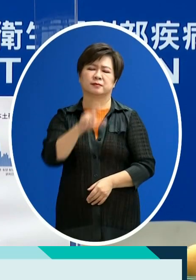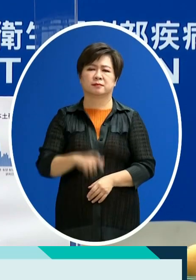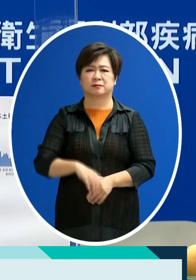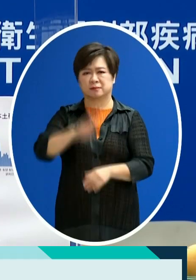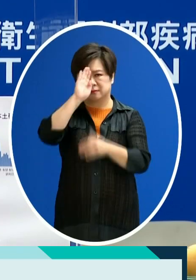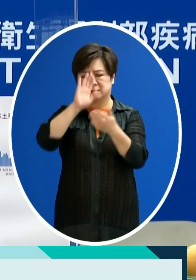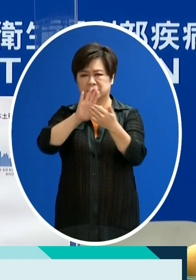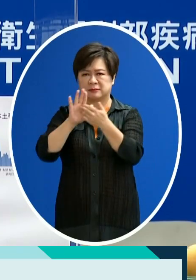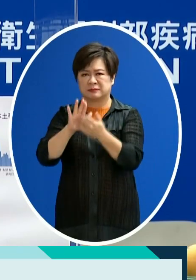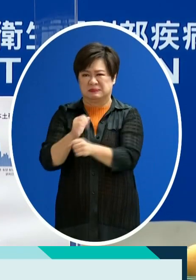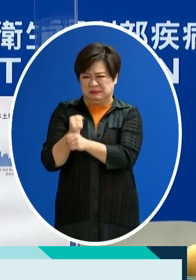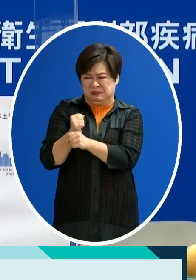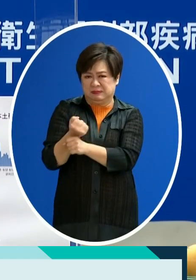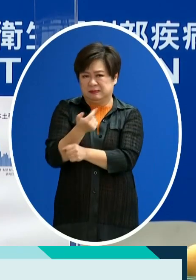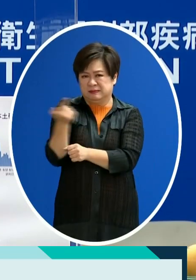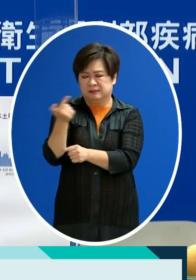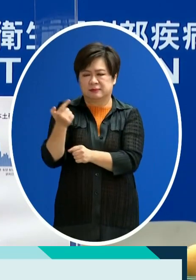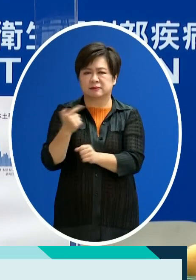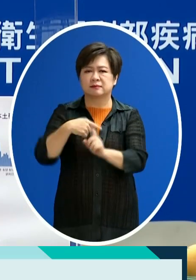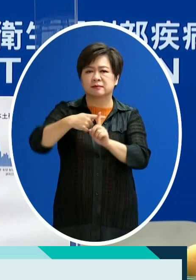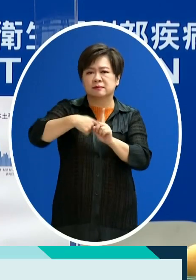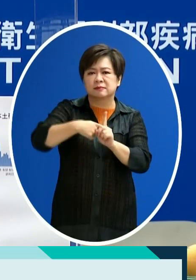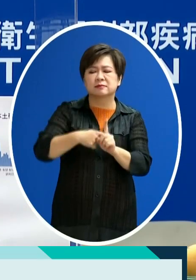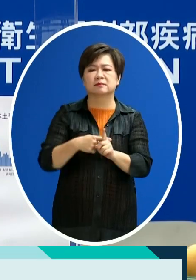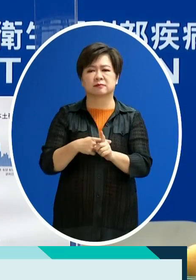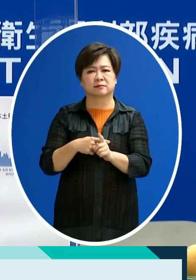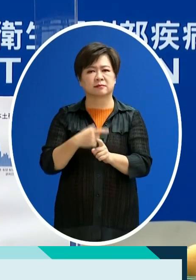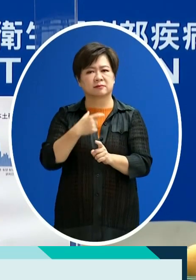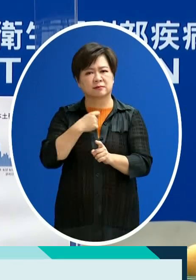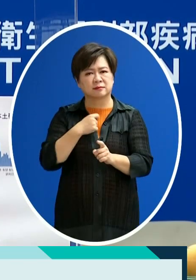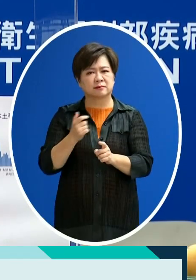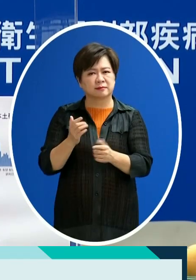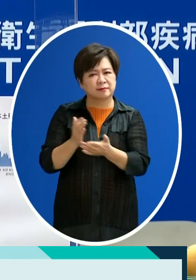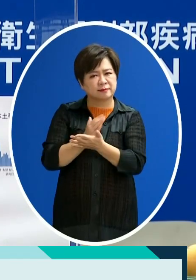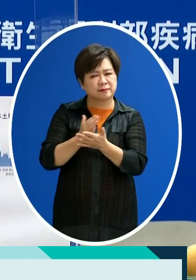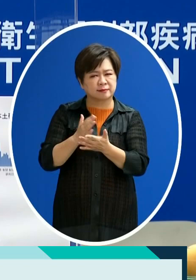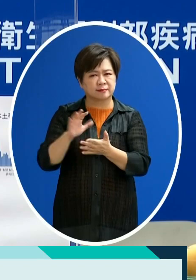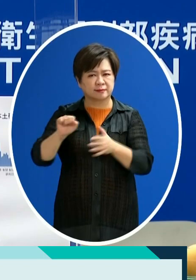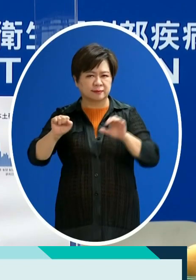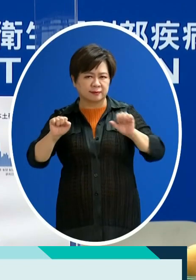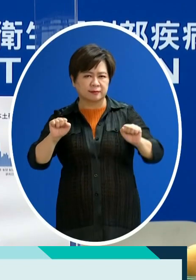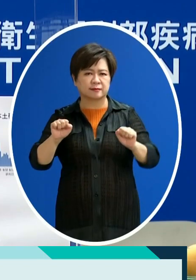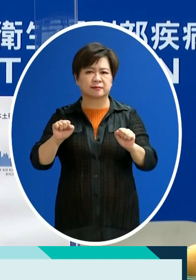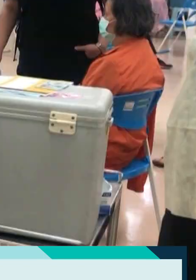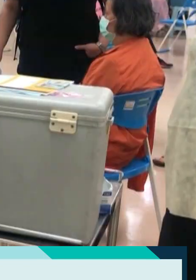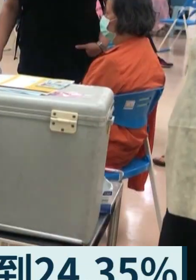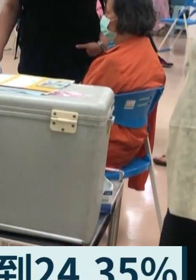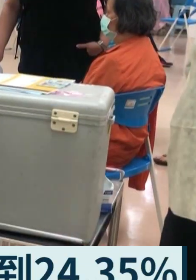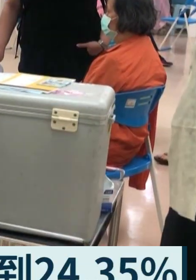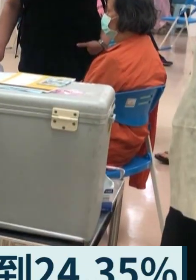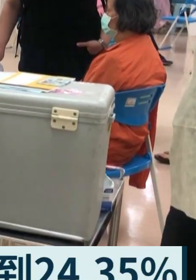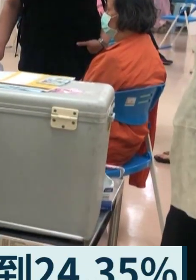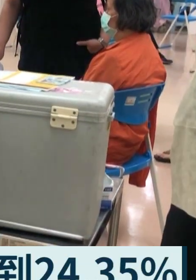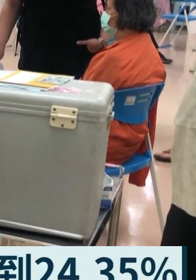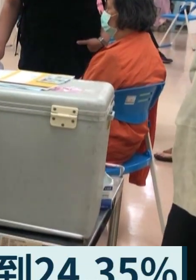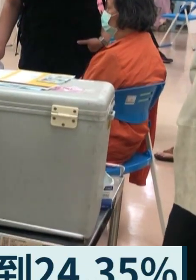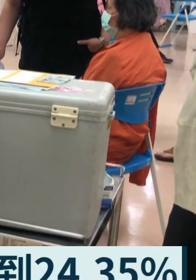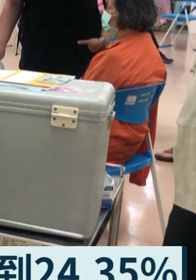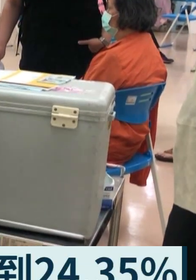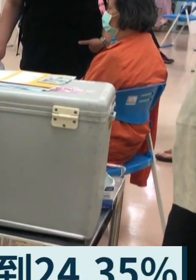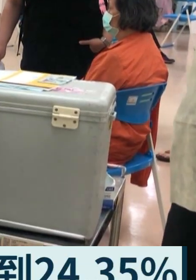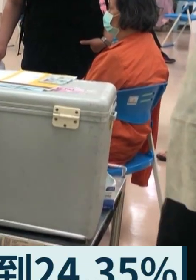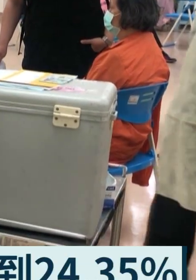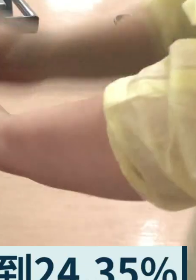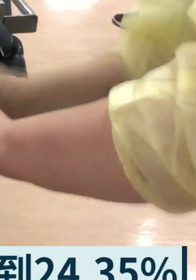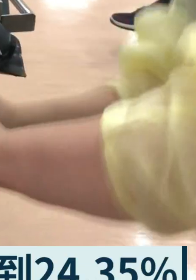劳跟防疫的强度这两个都要稍微的去注意才能够撑得久。 而国内目前疫苗涵盖率已经